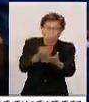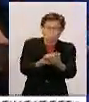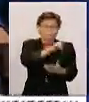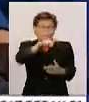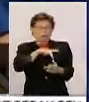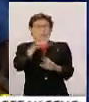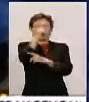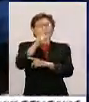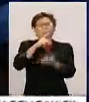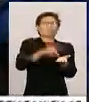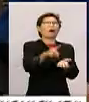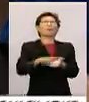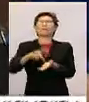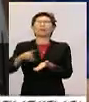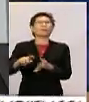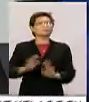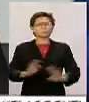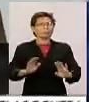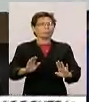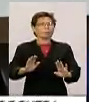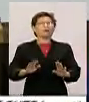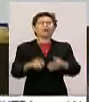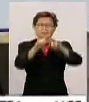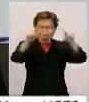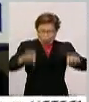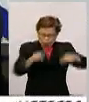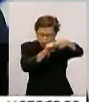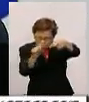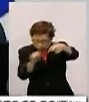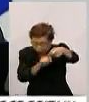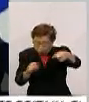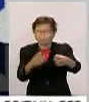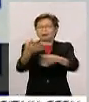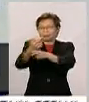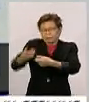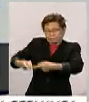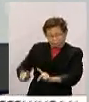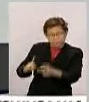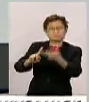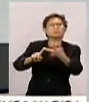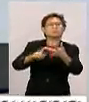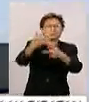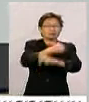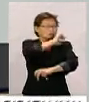spent like that. You have to fill in forms. You have to get permission. You have to get